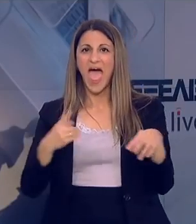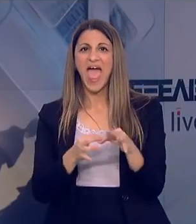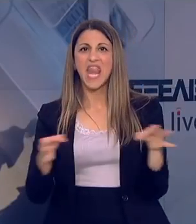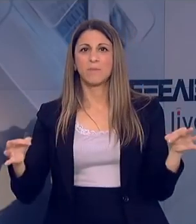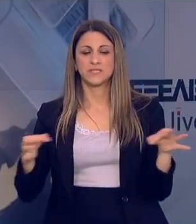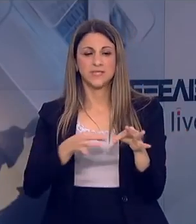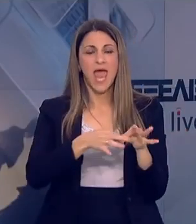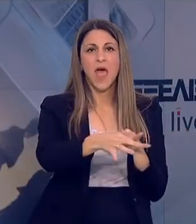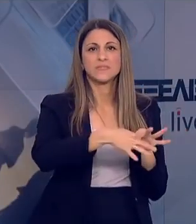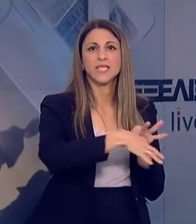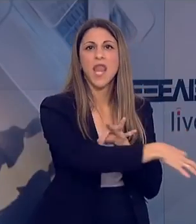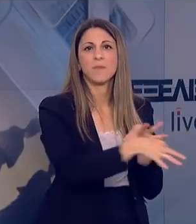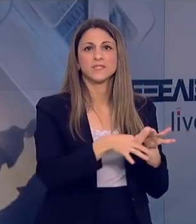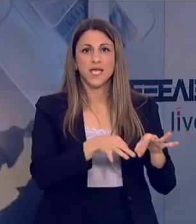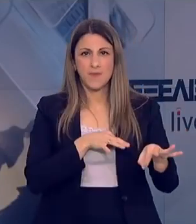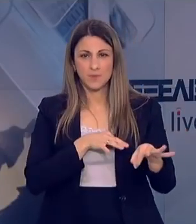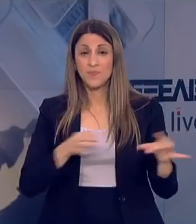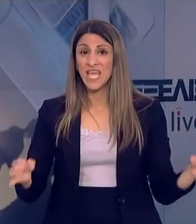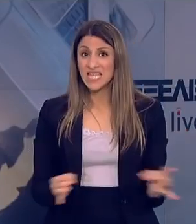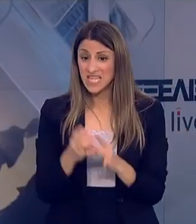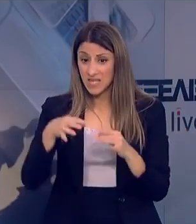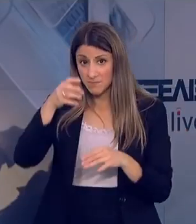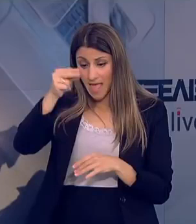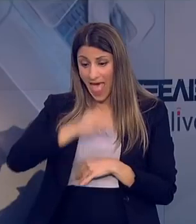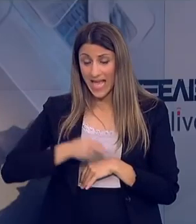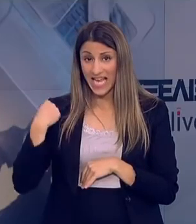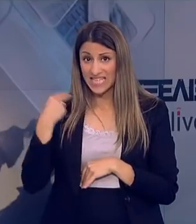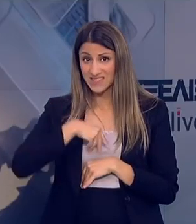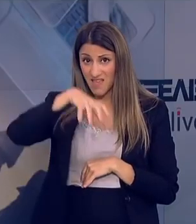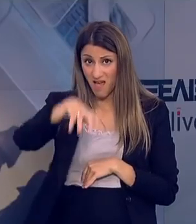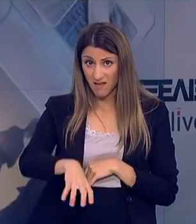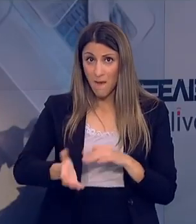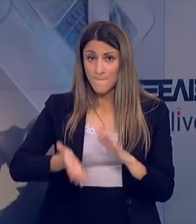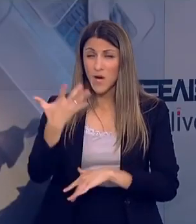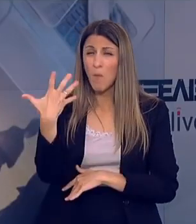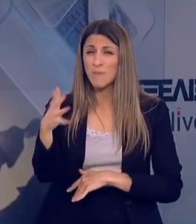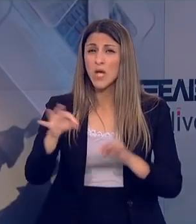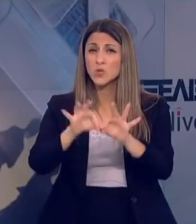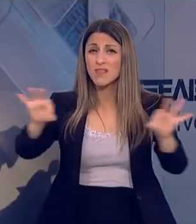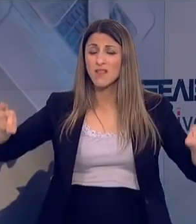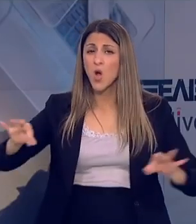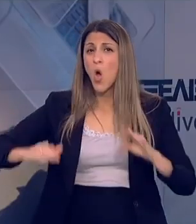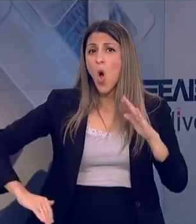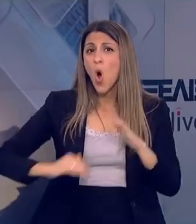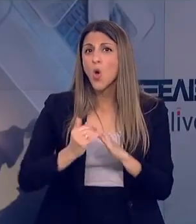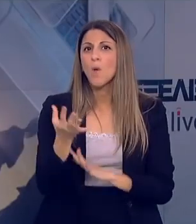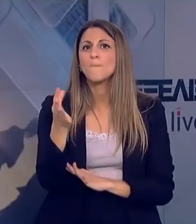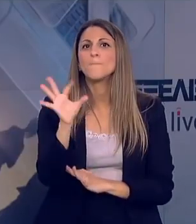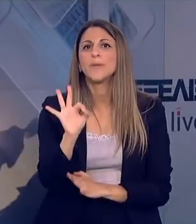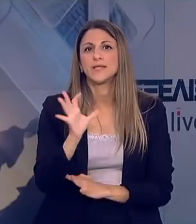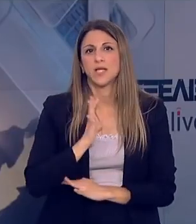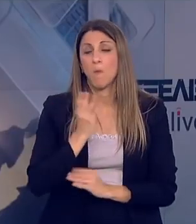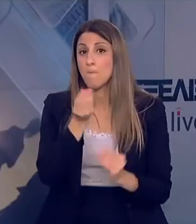κατευθύνσεις. Για τους χώρους λατρείας που είναι άνω των 500 τετραγωνικών, ο μέγιστος αριθμός είναι 50 άτομα.